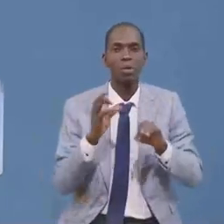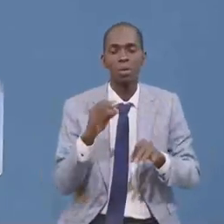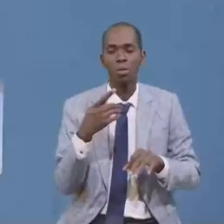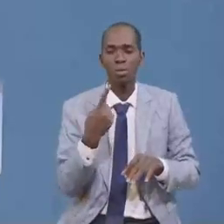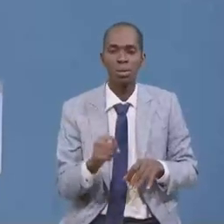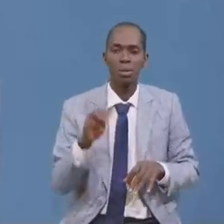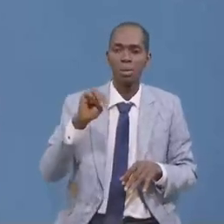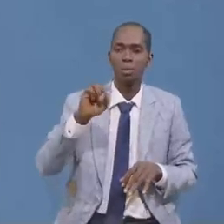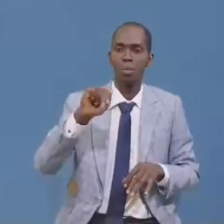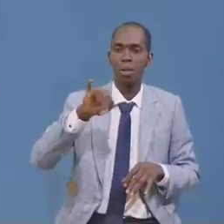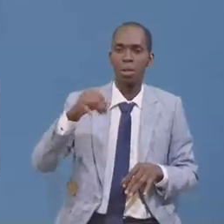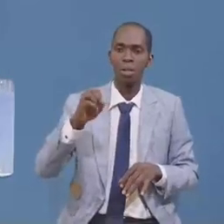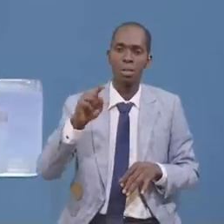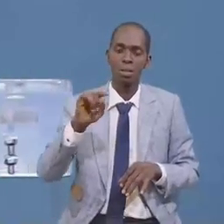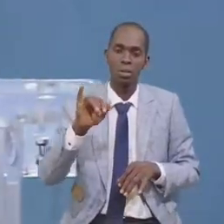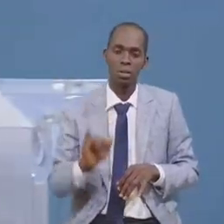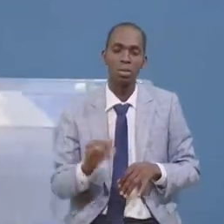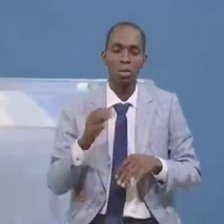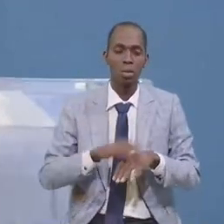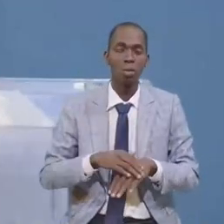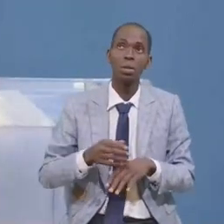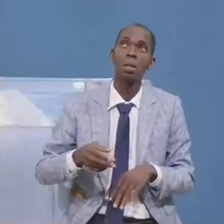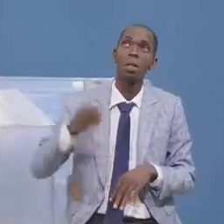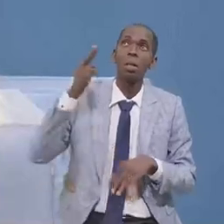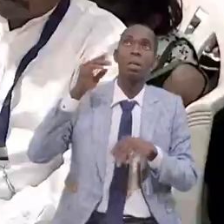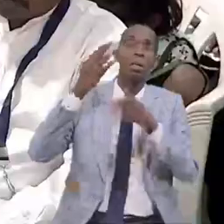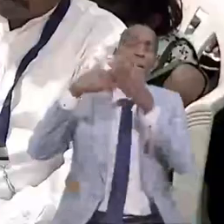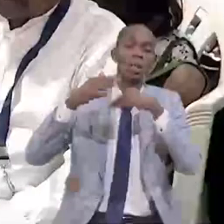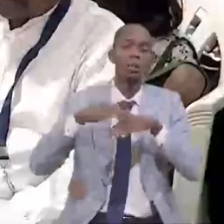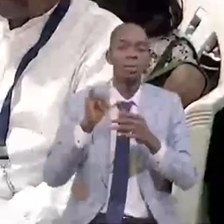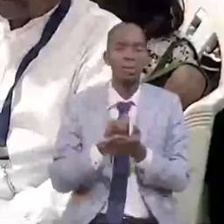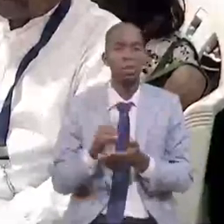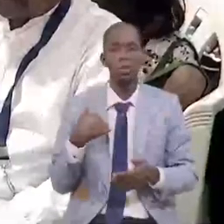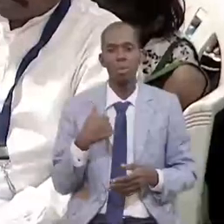Ce sont les essentiels suprêmes de Sa Majesté sur lesquels nous devons veiller.